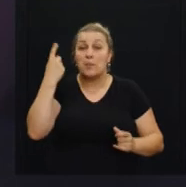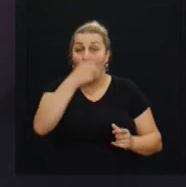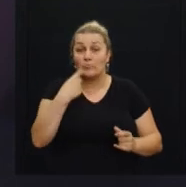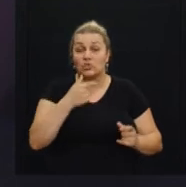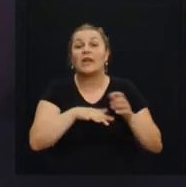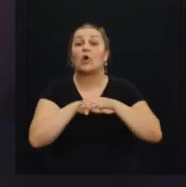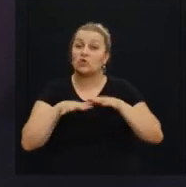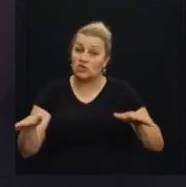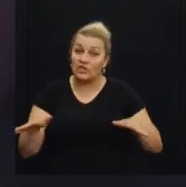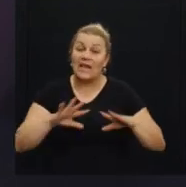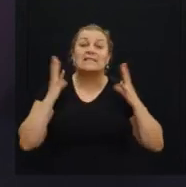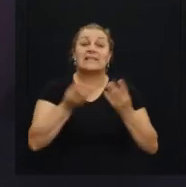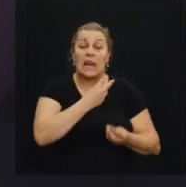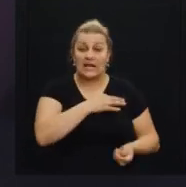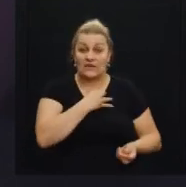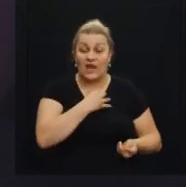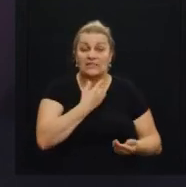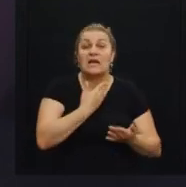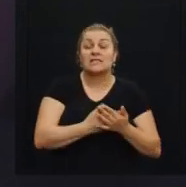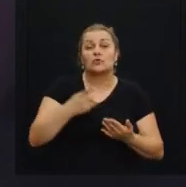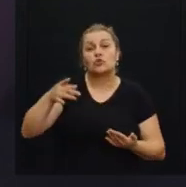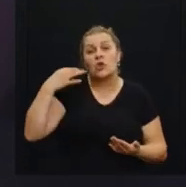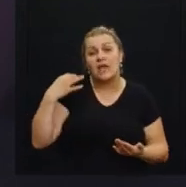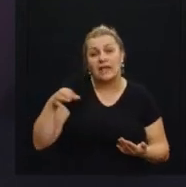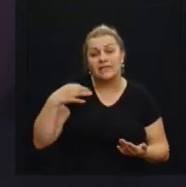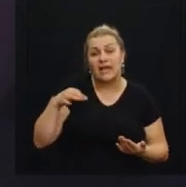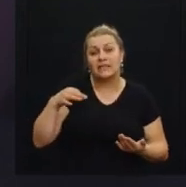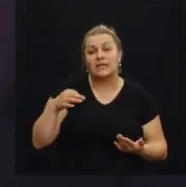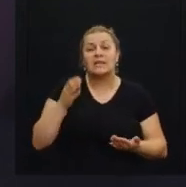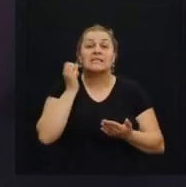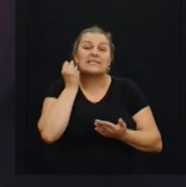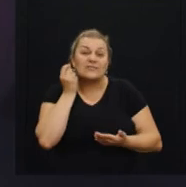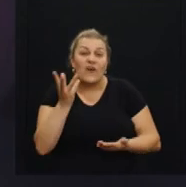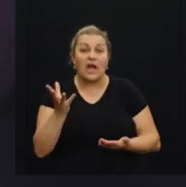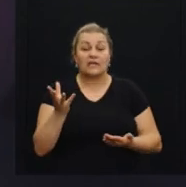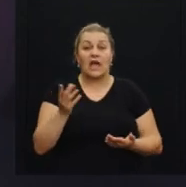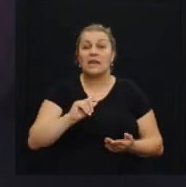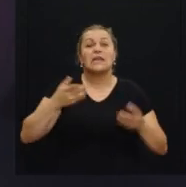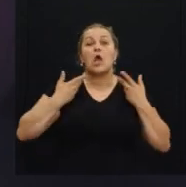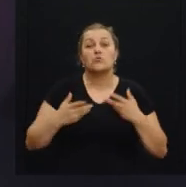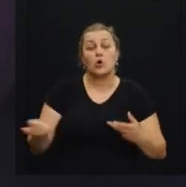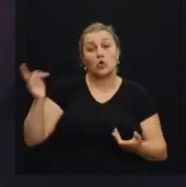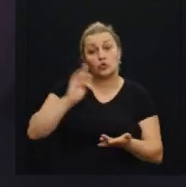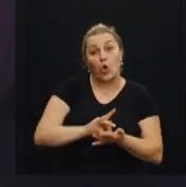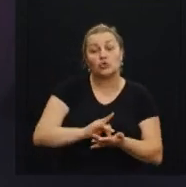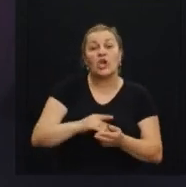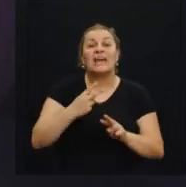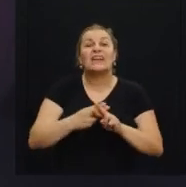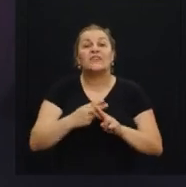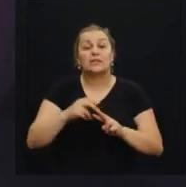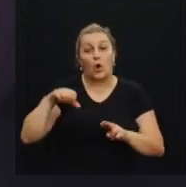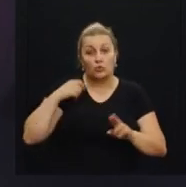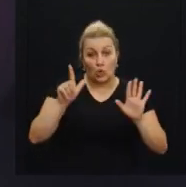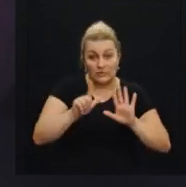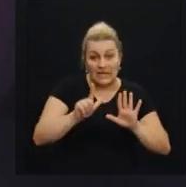šire cijele Hrvatske, jer jedini je on koji svaki dan neumorno dođe u 7 u HVIDR-u i